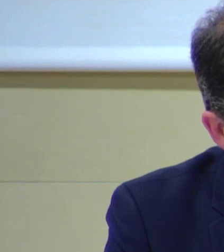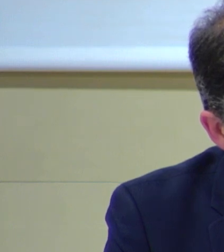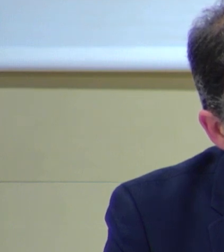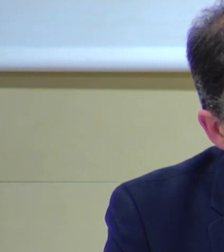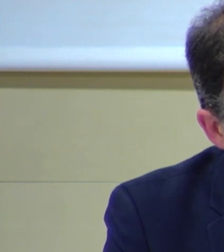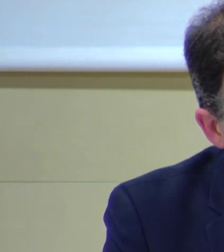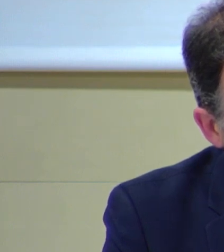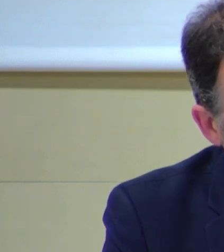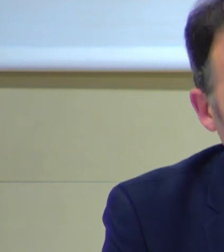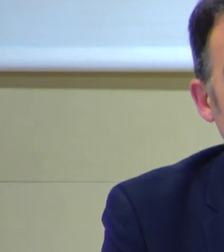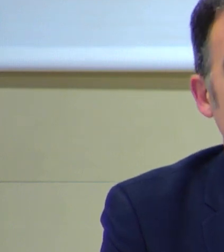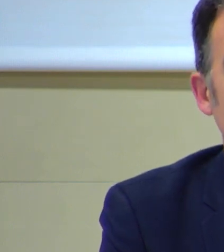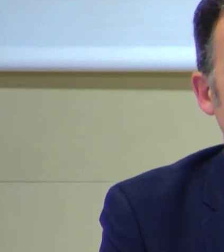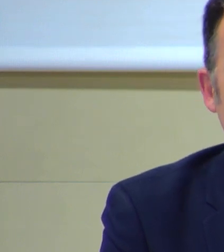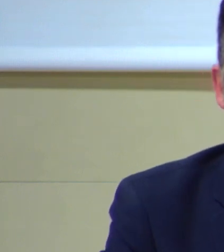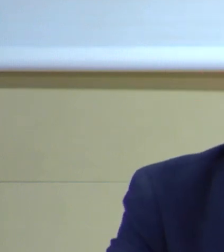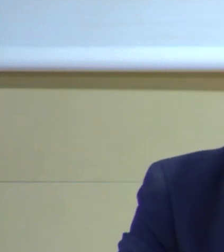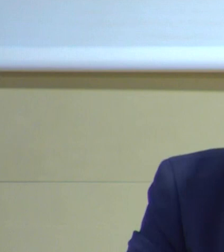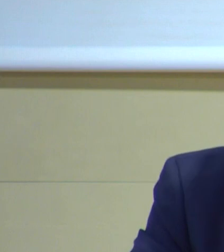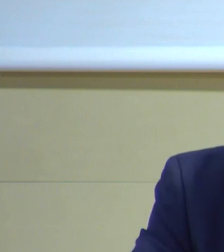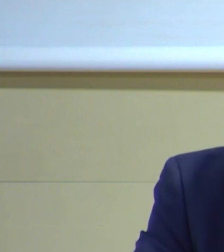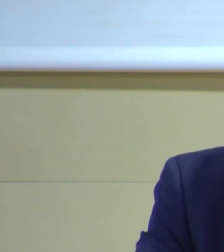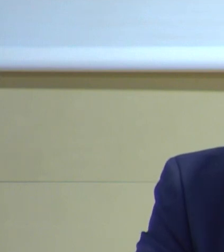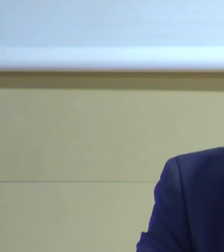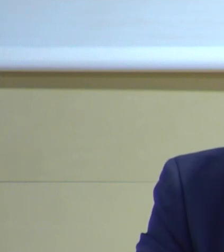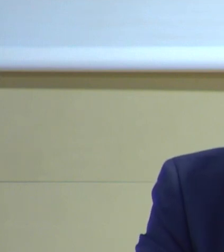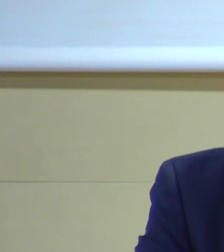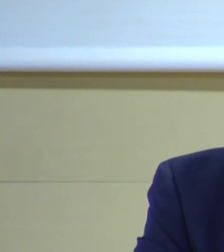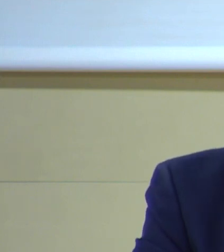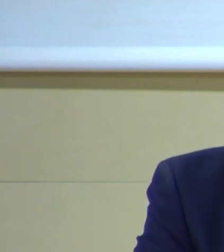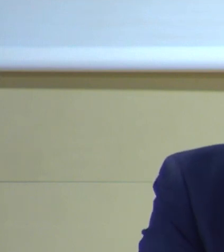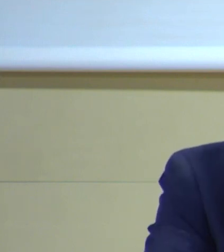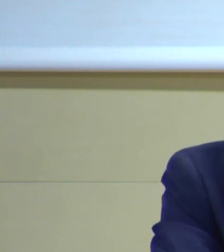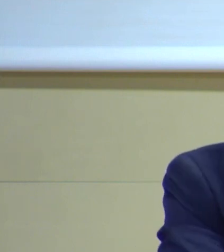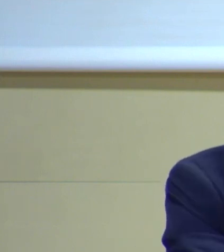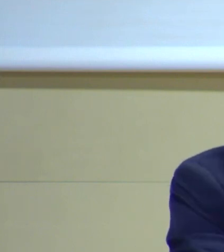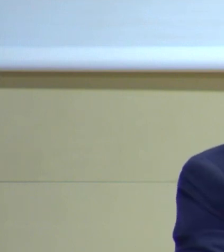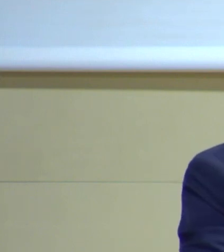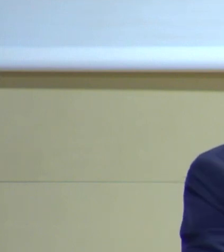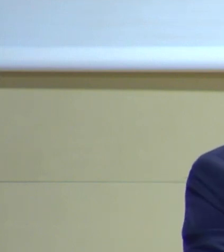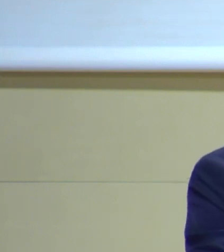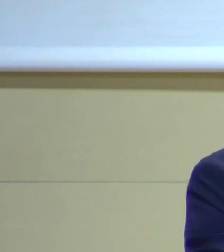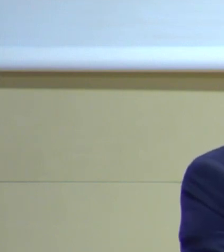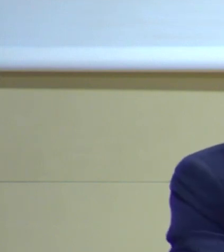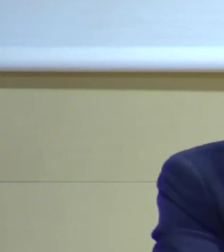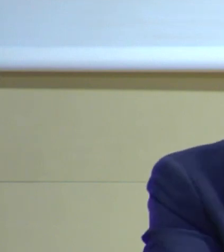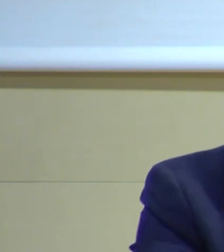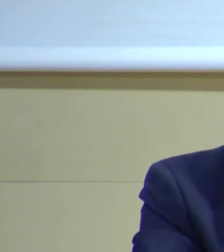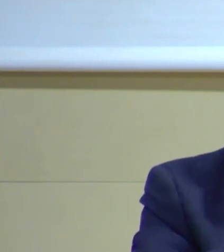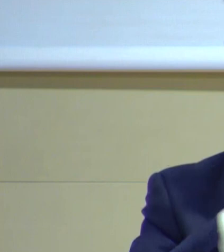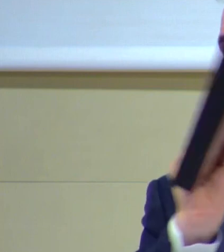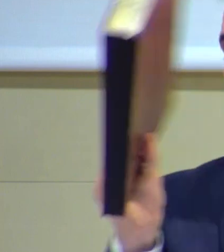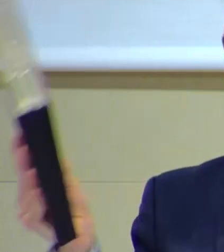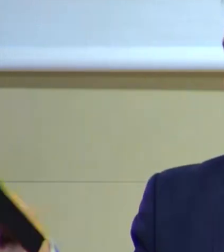de dsp avec la belle électrique avec l'association mixlab qui ne prend pas part au vote qui s'abstient rp qui votent